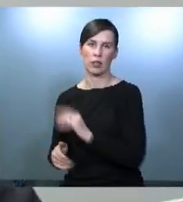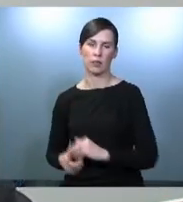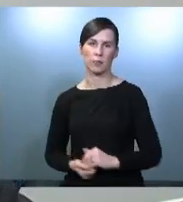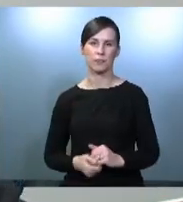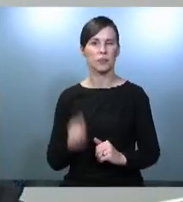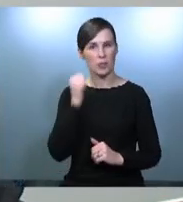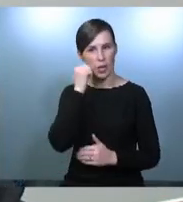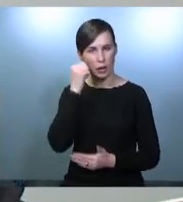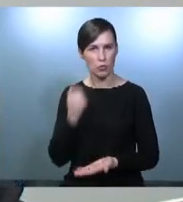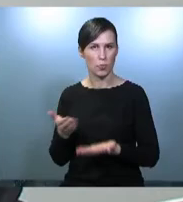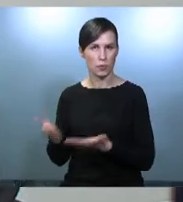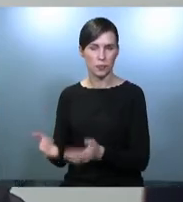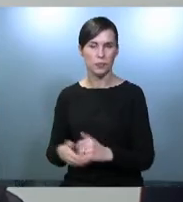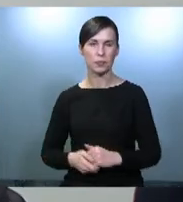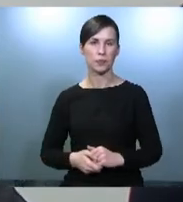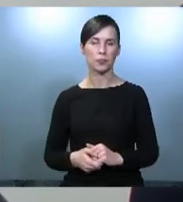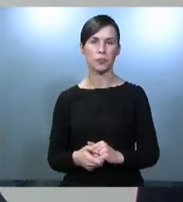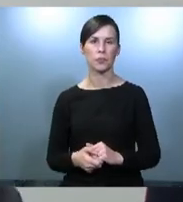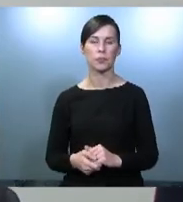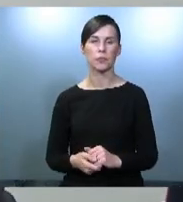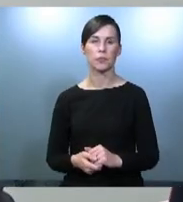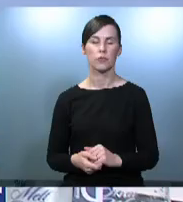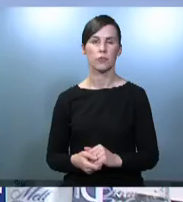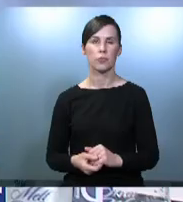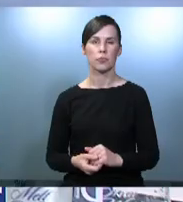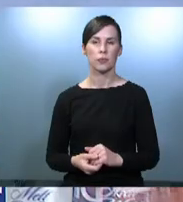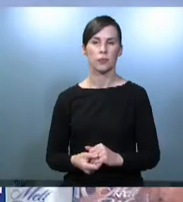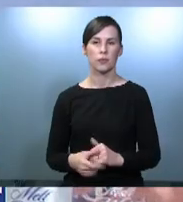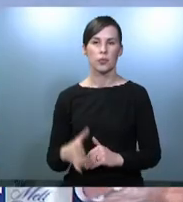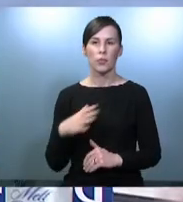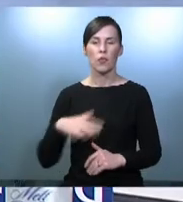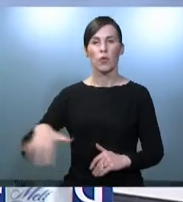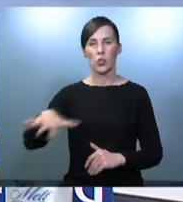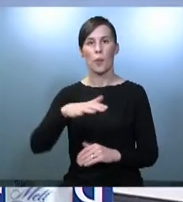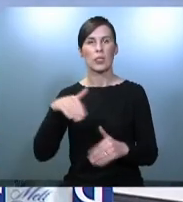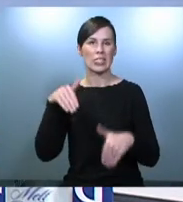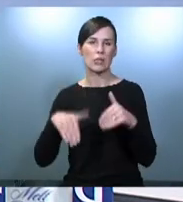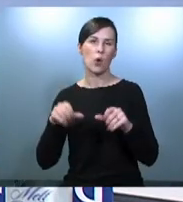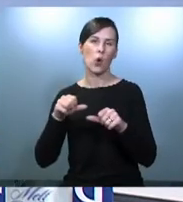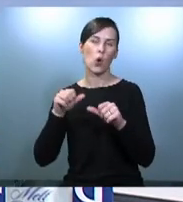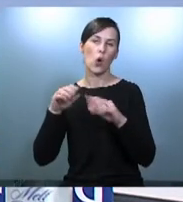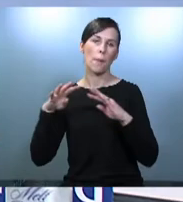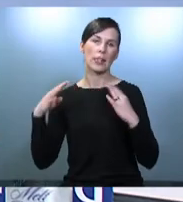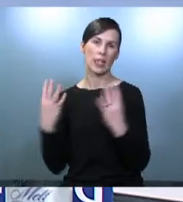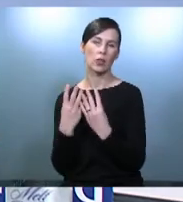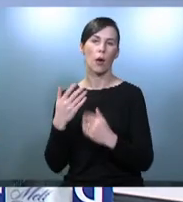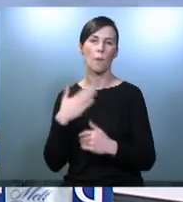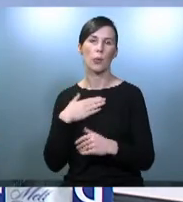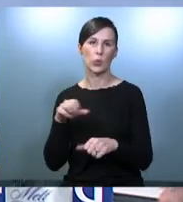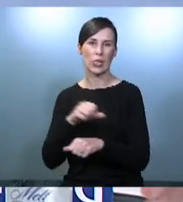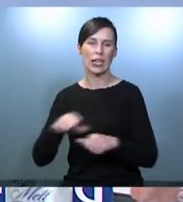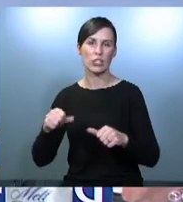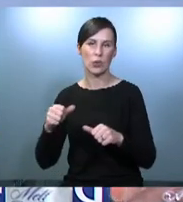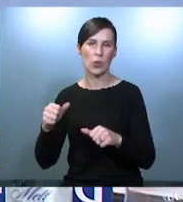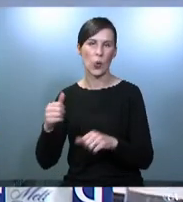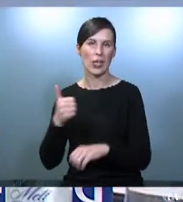Kacevičiui, skaitant ir konkrečius pavyzdžius paminėtus. Tai buvo Visuomenės rinkimų komiteto Valentino Tamulio komanda mūsų krašto sėkmė atstovas